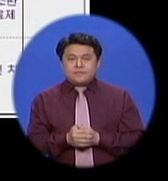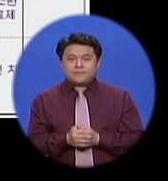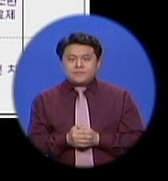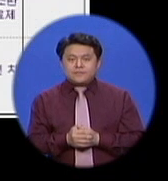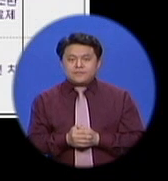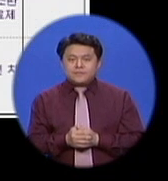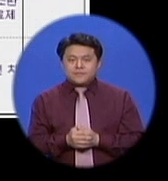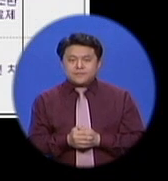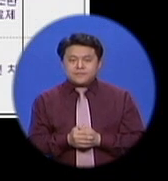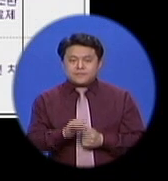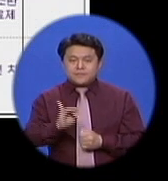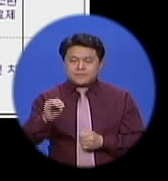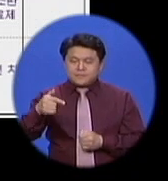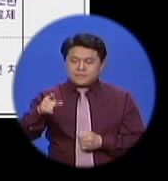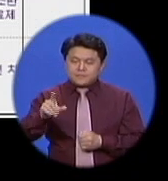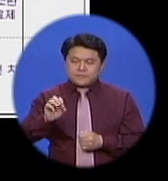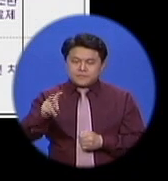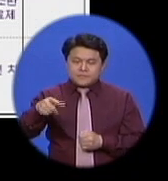비가역적 치매